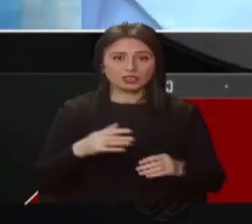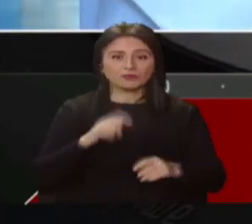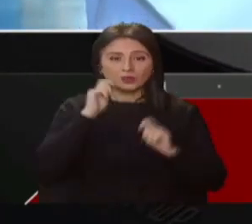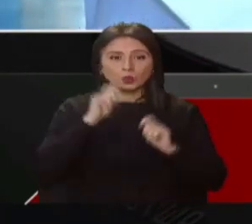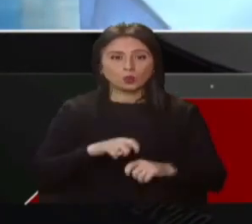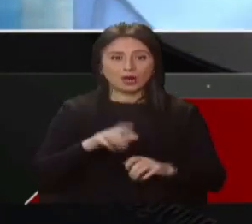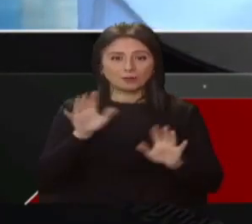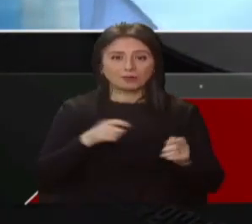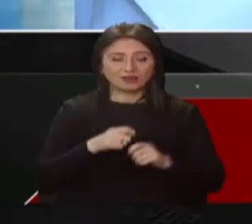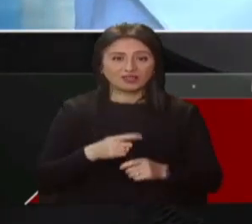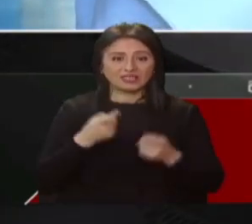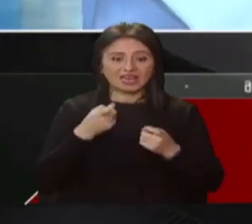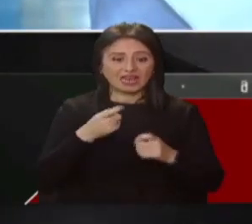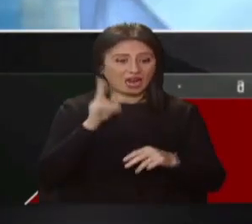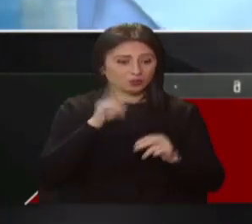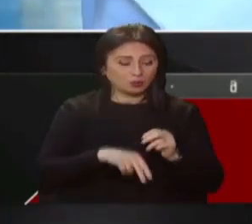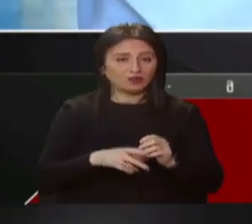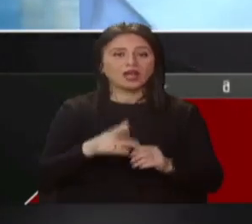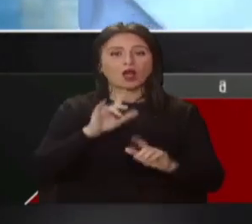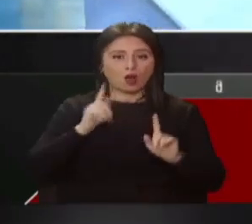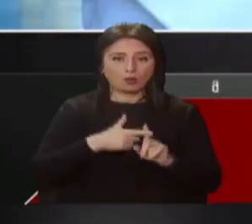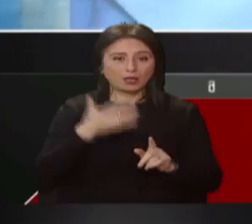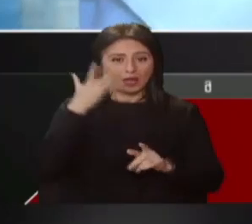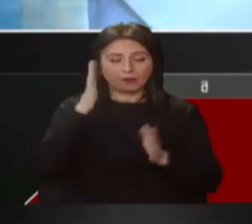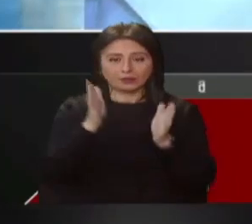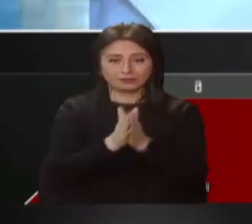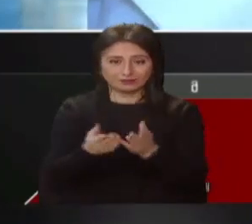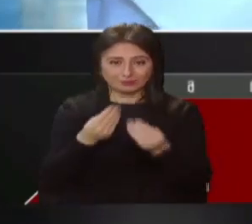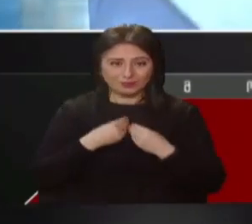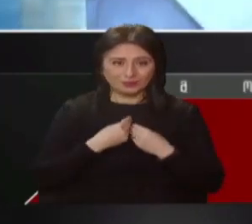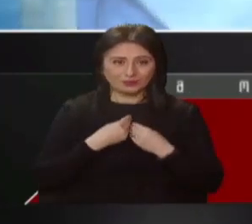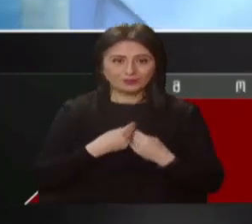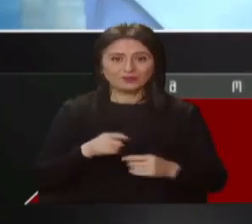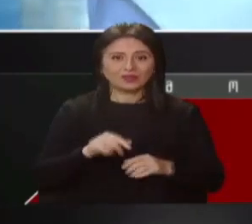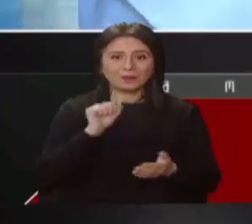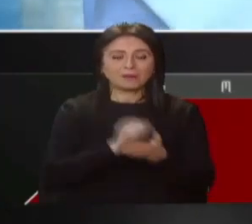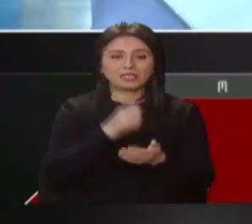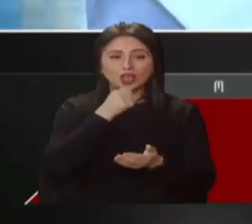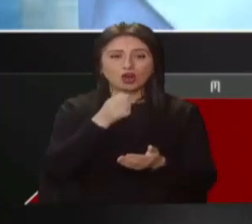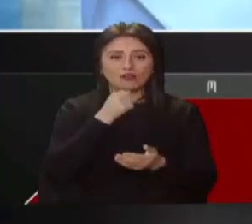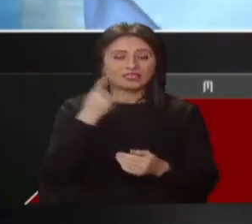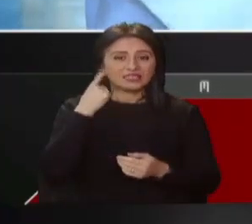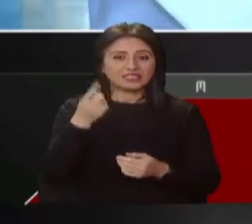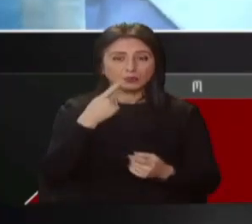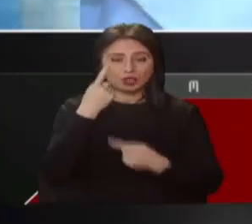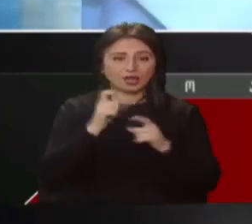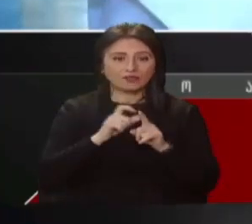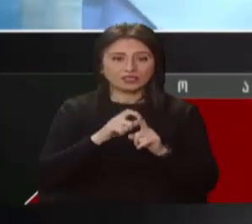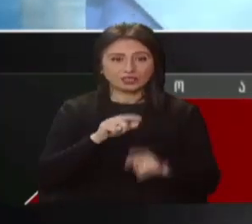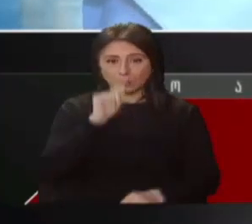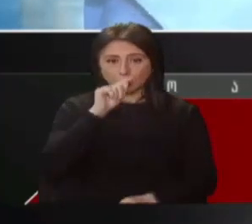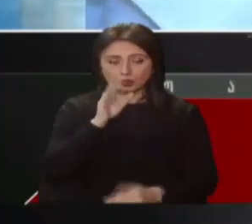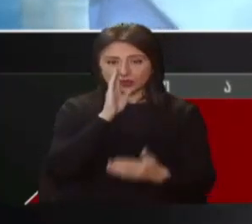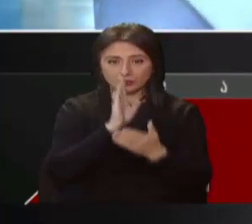იხმარა კიდეც, რომ როცა იარაღი გაუთავდება, ისევ ჩავა ამერიკაში და ისევ მოსთხოვს ბაიდენს. ამ პრესკონფერენციიდან ისმოდა გზავნილები ვლადიმერ